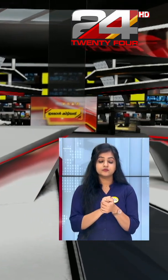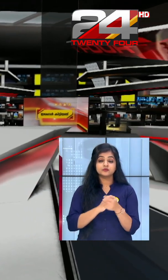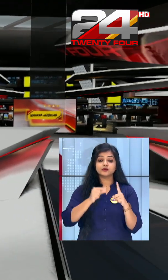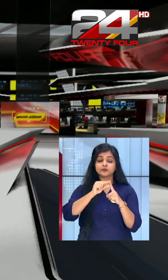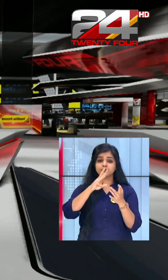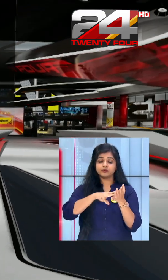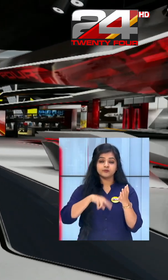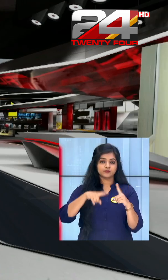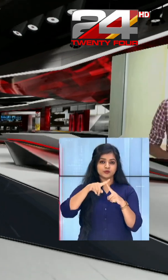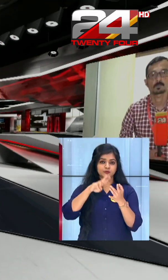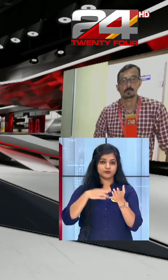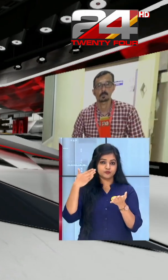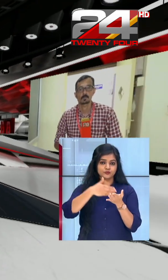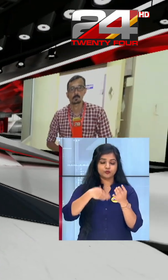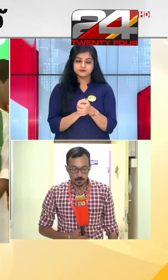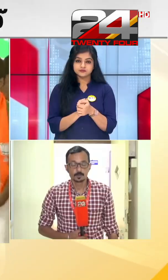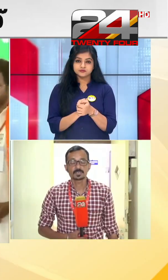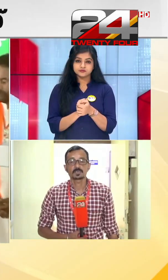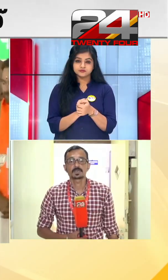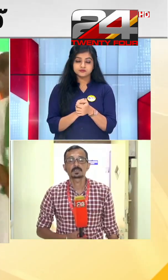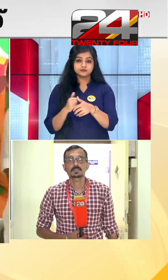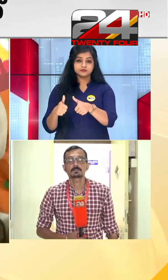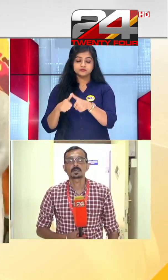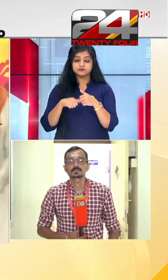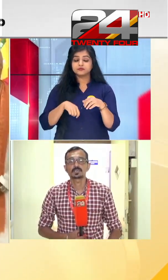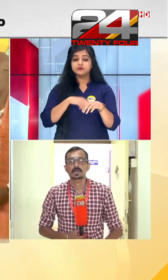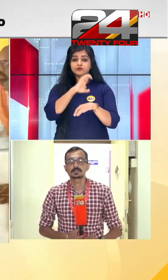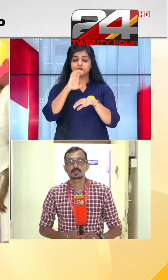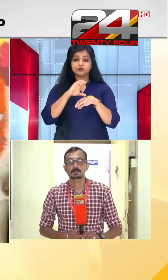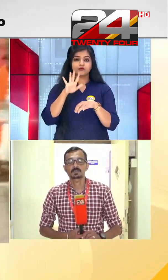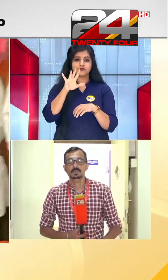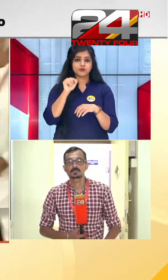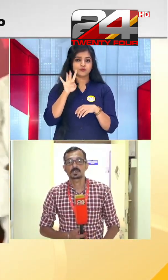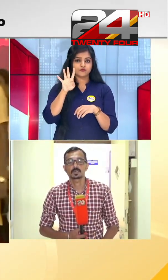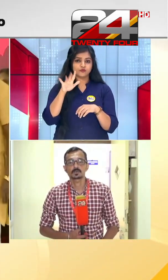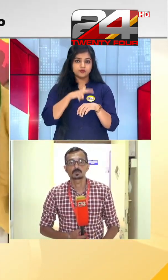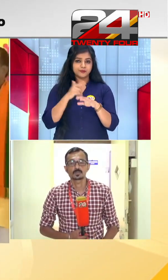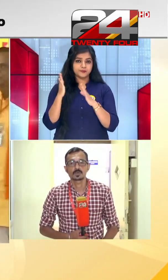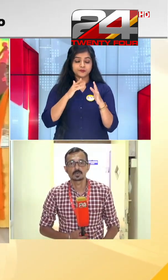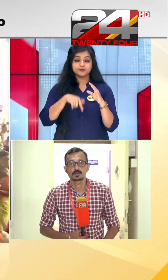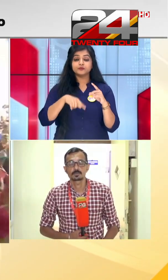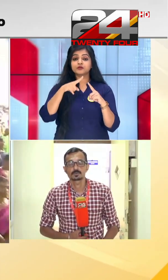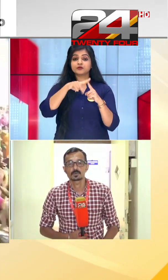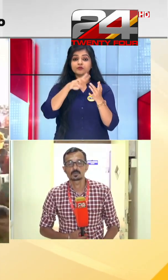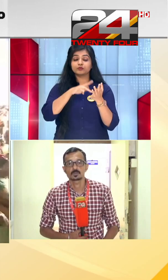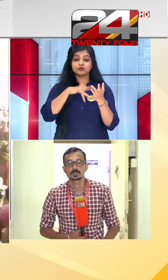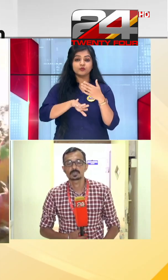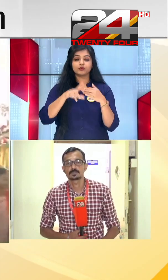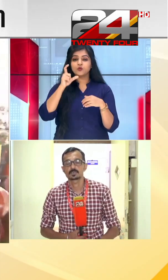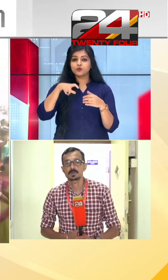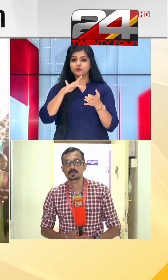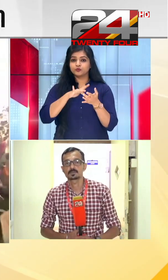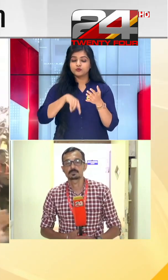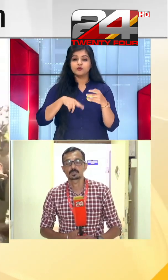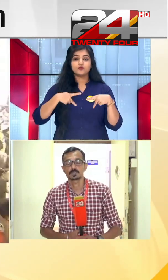പ്രധാനമന്ത്രി തമിഴ്നാട്ടിലേക്ക് എത്തുന്നു. എന്തൊക്കെയാണ് വിവരങ്ങൾ മനേഷ്? ഉന്മേഷ്, വൈകുന്നേരം 5:45 റോഡ് ഷോ, കോയമ്പത്തൂരിൽ റോഡ് ഷോ ഉള്ളത്.